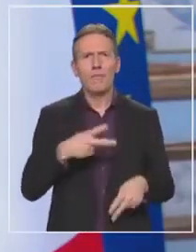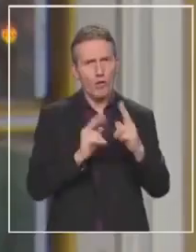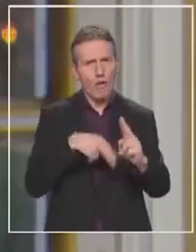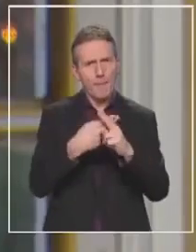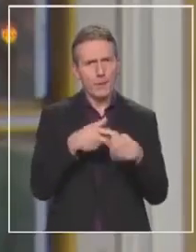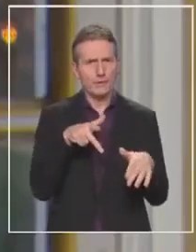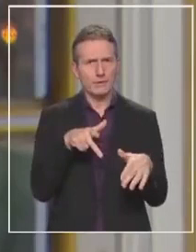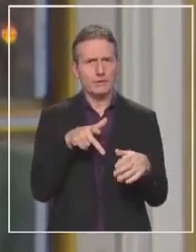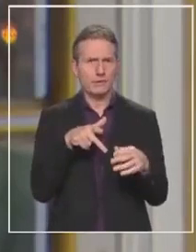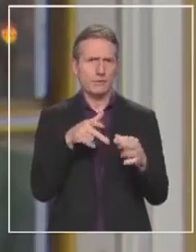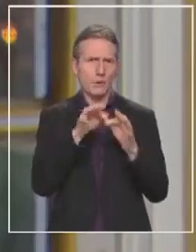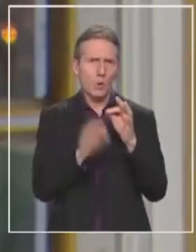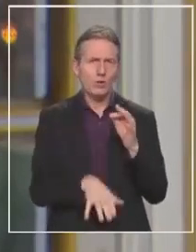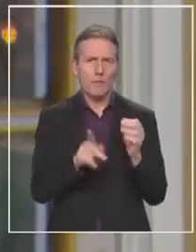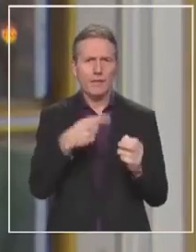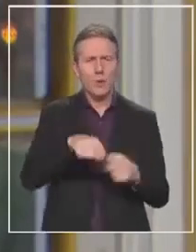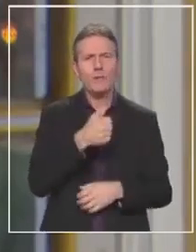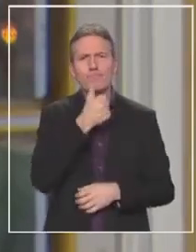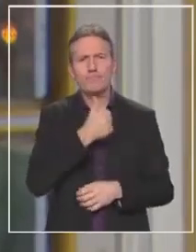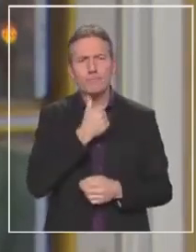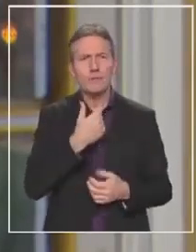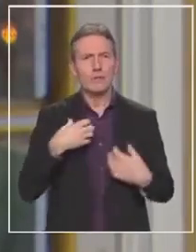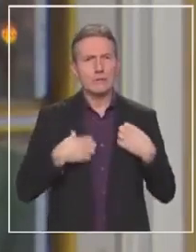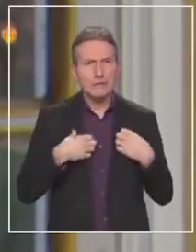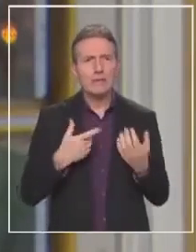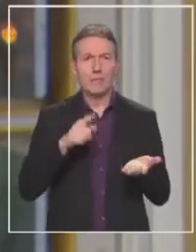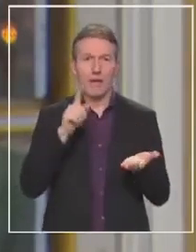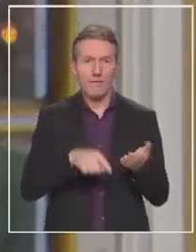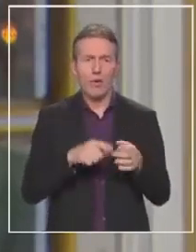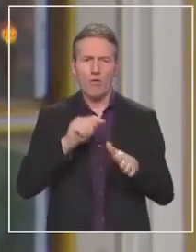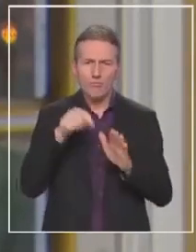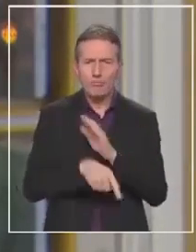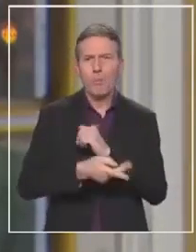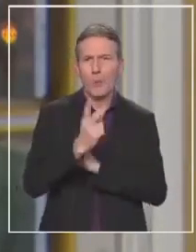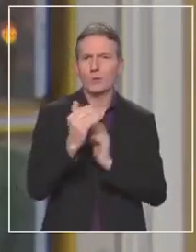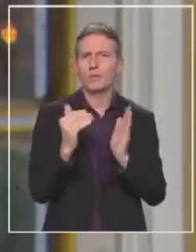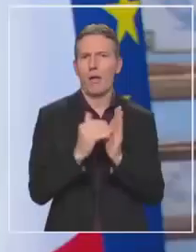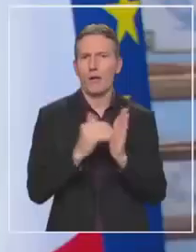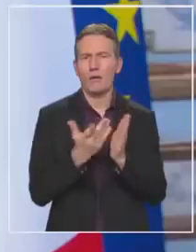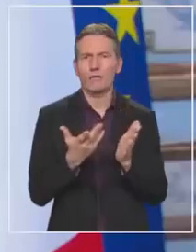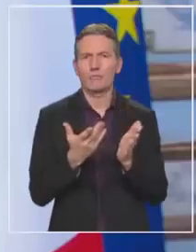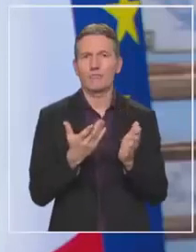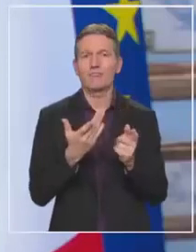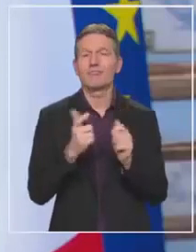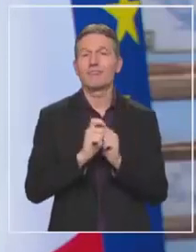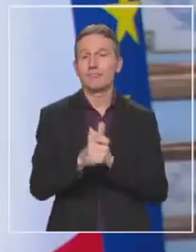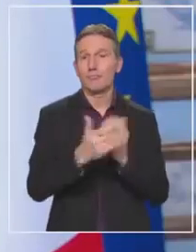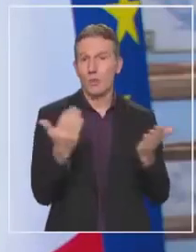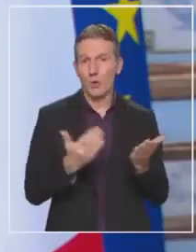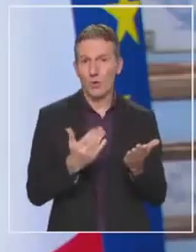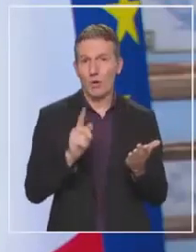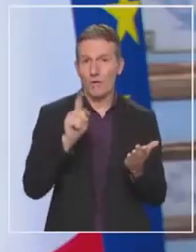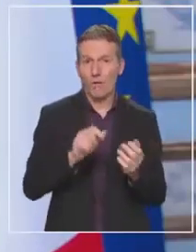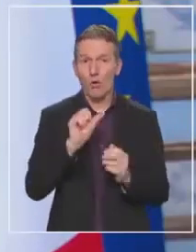et je sais leur impatience légitime mais il faudra aller plus loin cela implique de